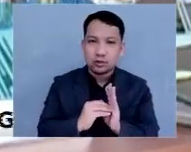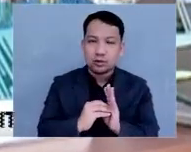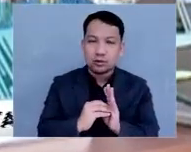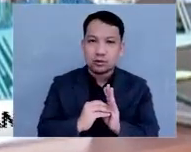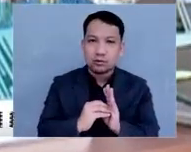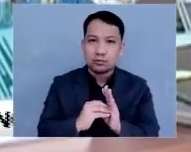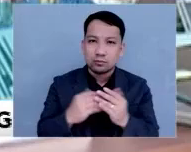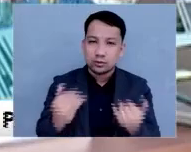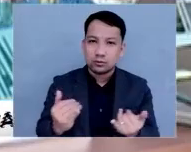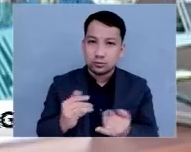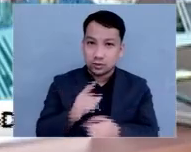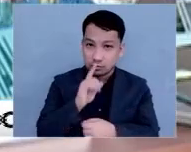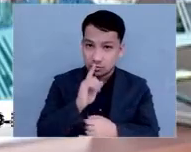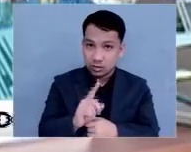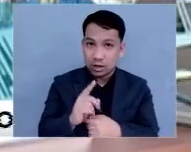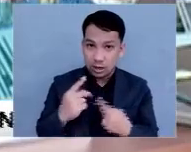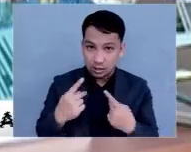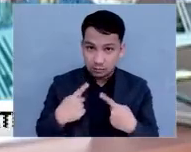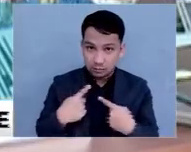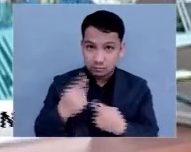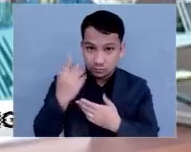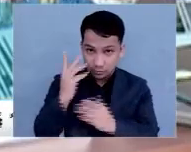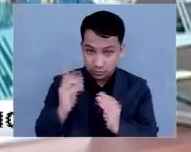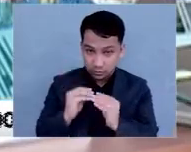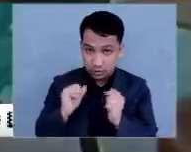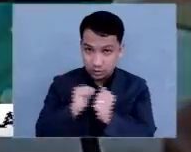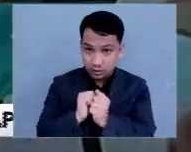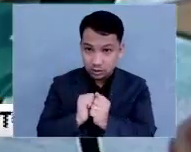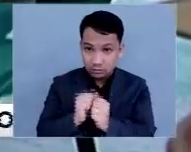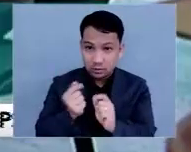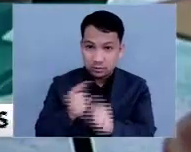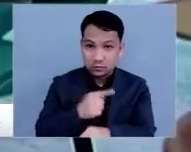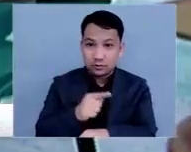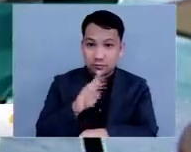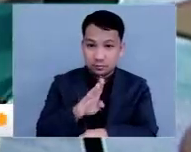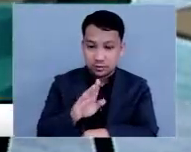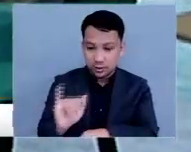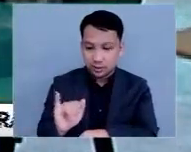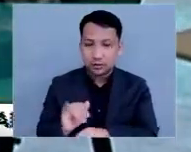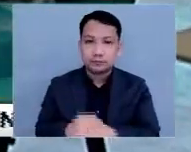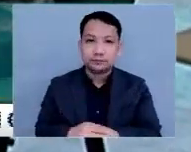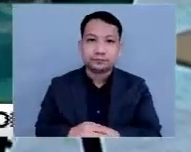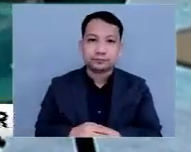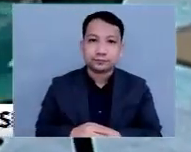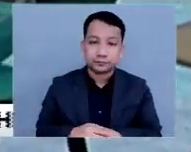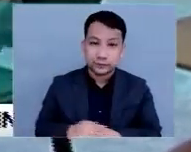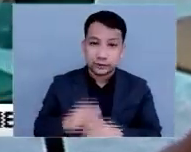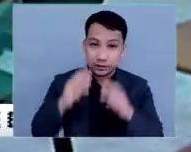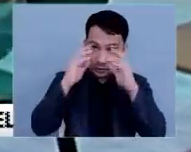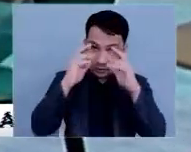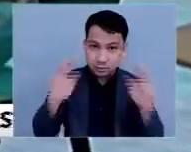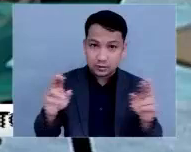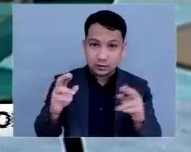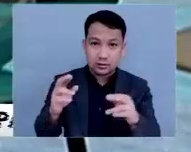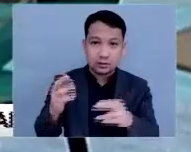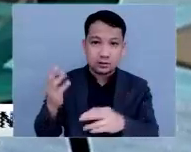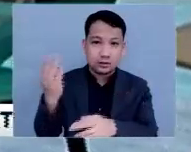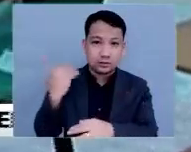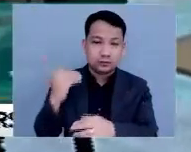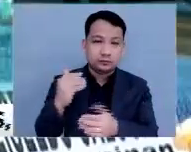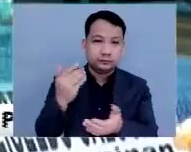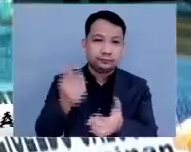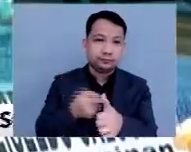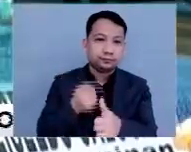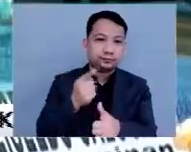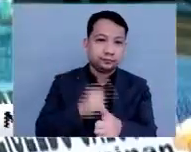with affirmation kung meron pong sangkot na taga bi Bukod sa dating alkalde dumalo na rin sa hearing sa unang